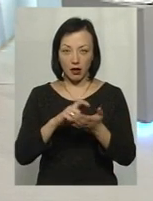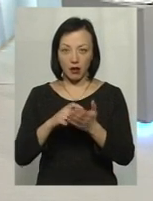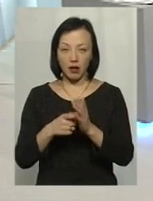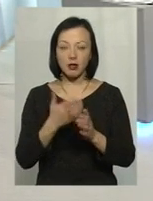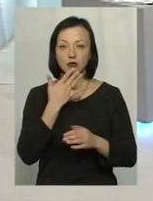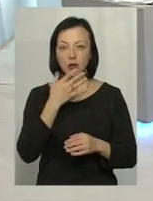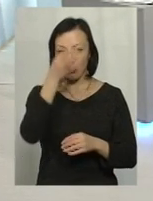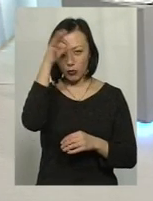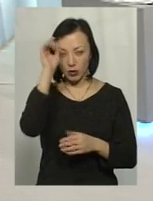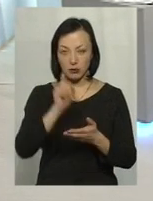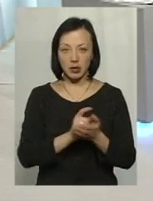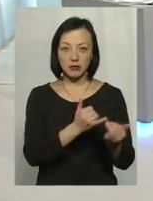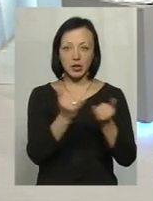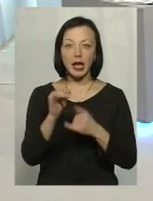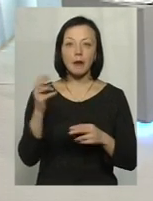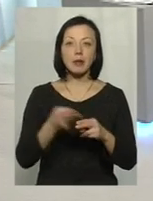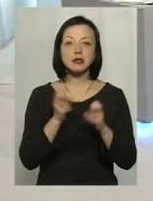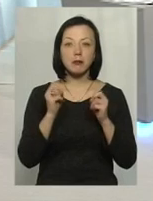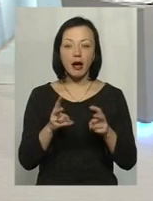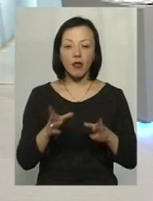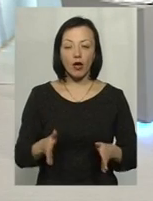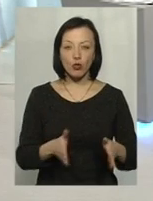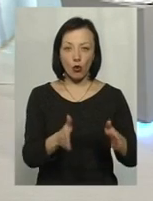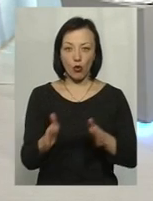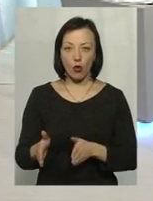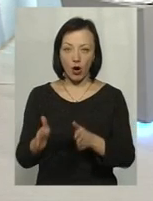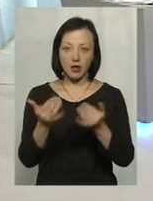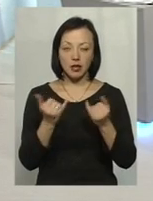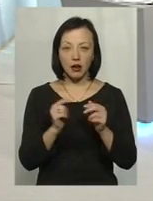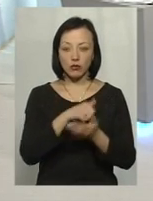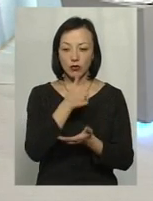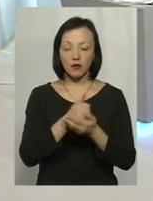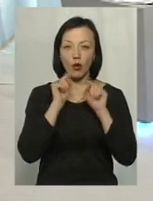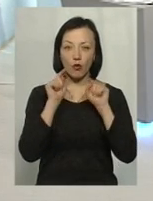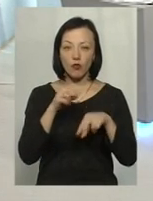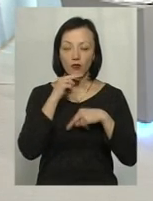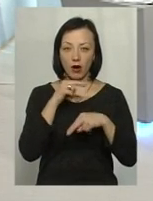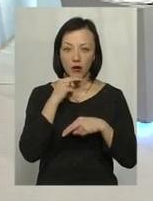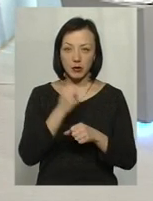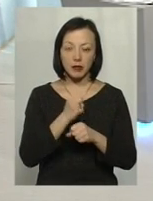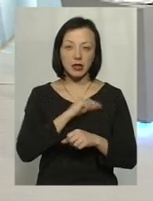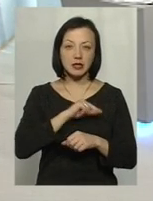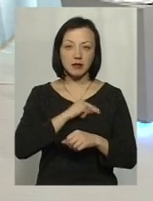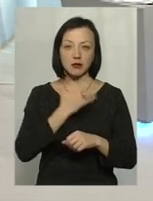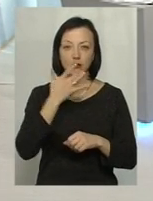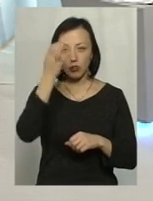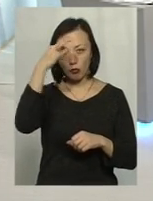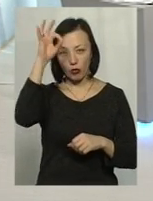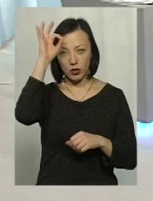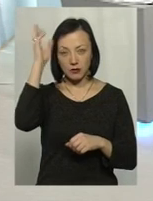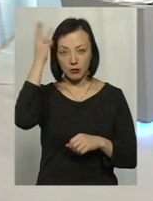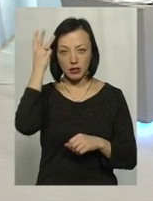поліція має забезпечити і безпека на дорогах. Тому зараз основна увага зосереджена працівників Національної поліції в Хмельницькій